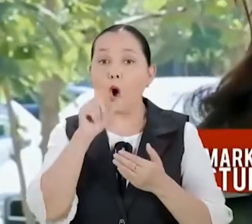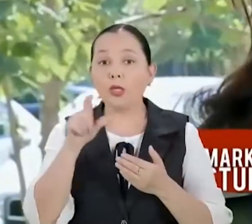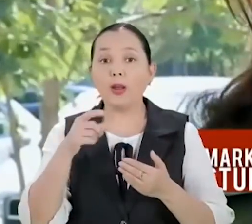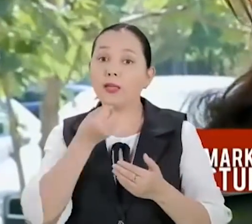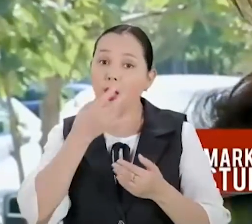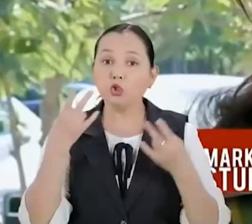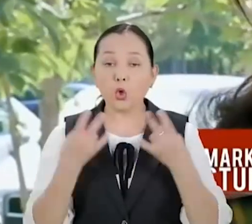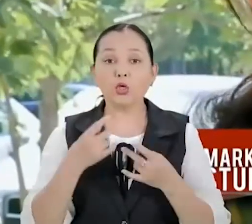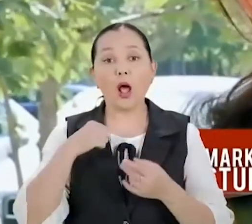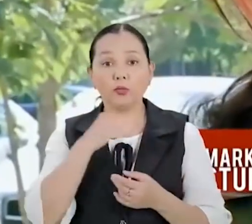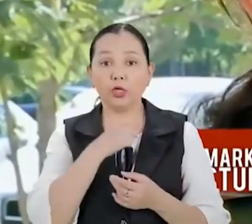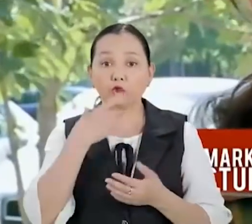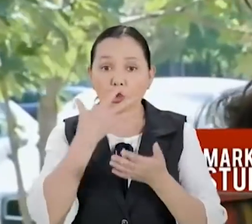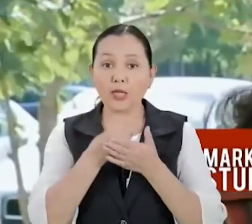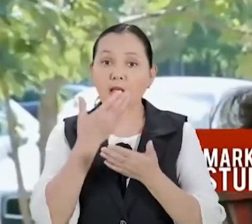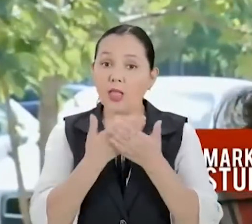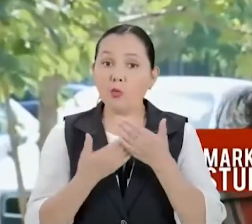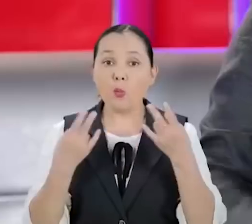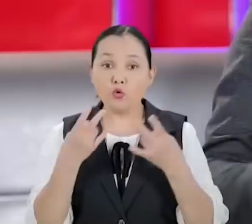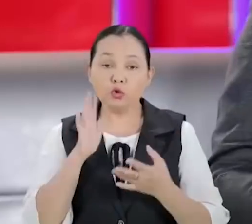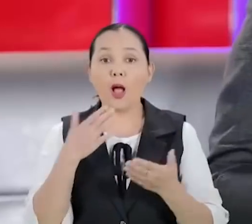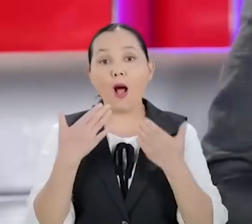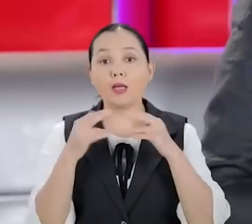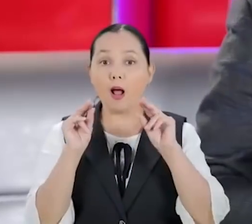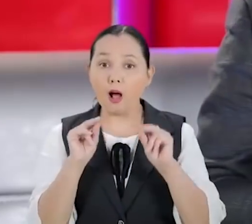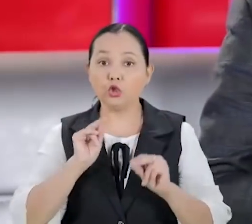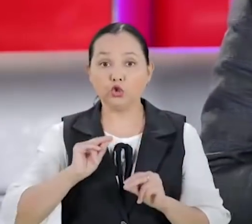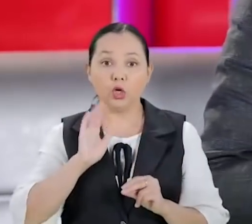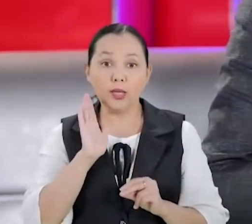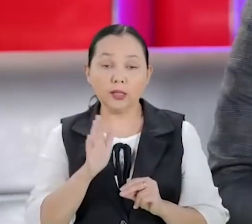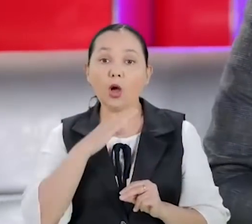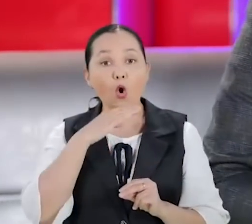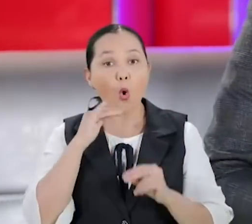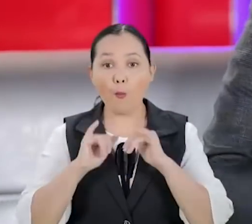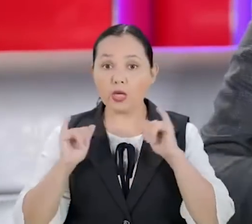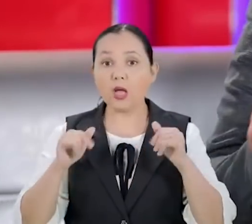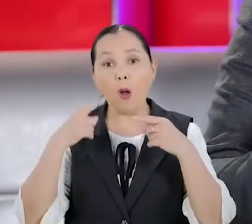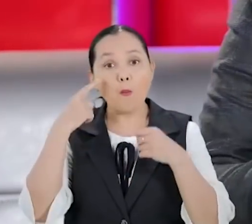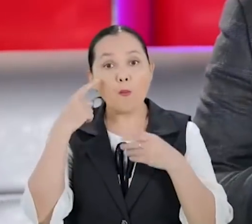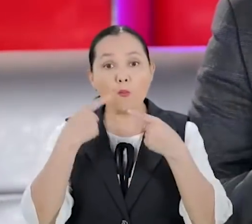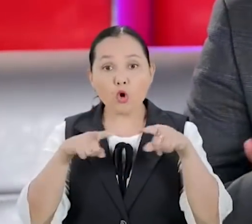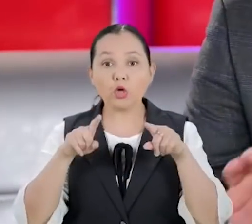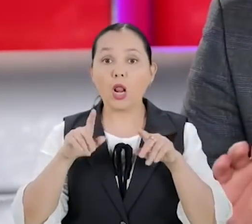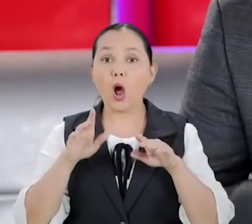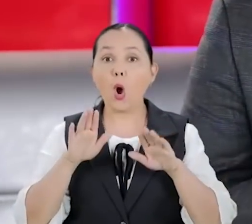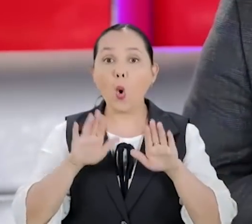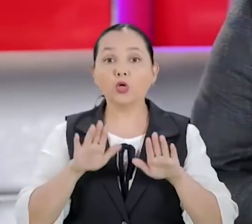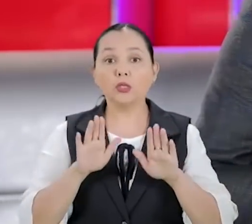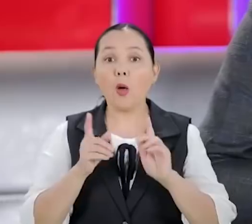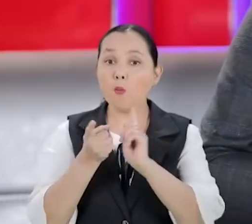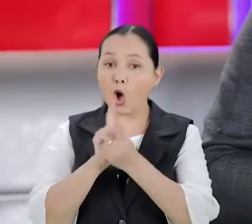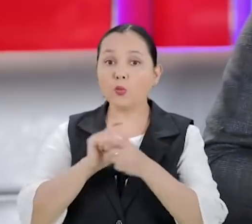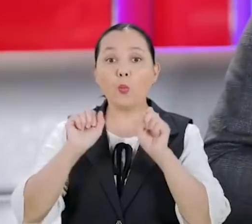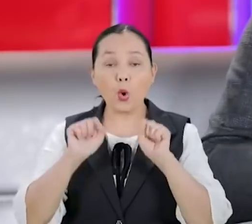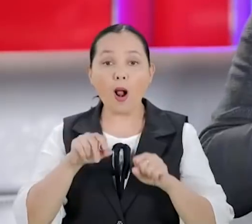hayotini yaxshilash uchun avvalo o'zimiz shaxsiy namuna bo'lishimiz kerak. Agar haqiqiy ishlaydiganlar ko'paysa, boshqalarning o'rnini bosib qo'yish